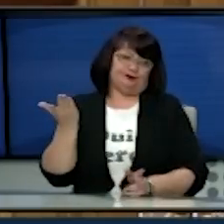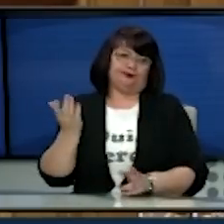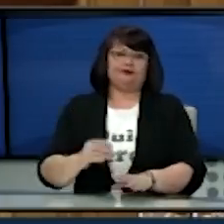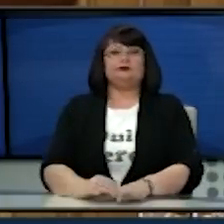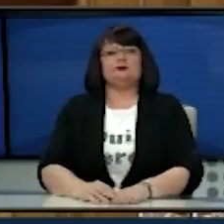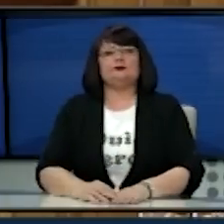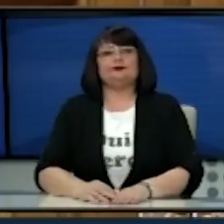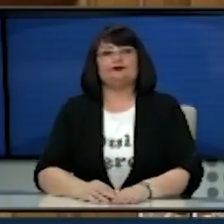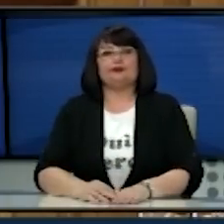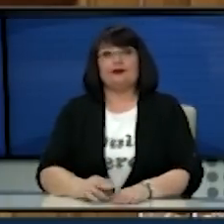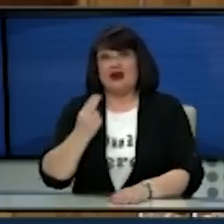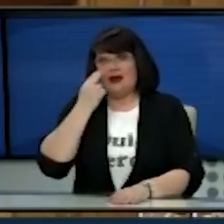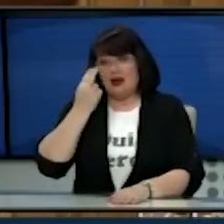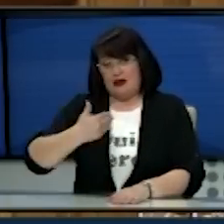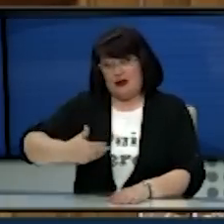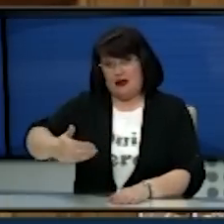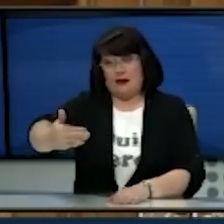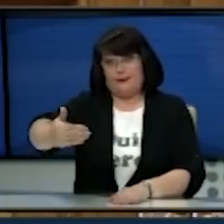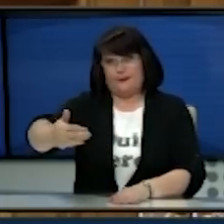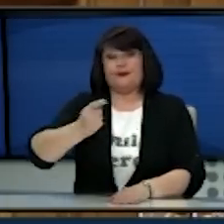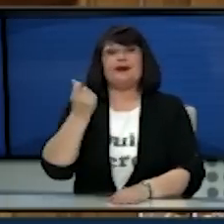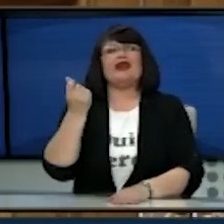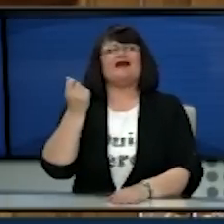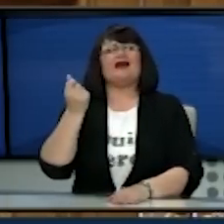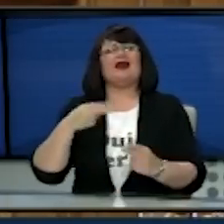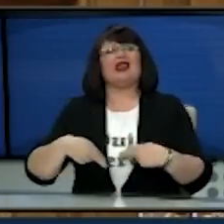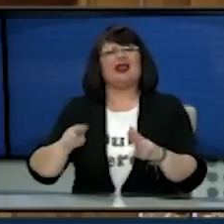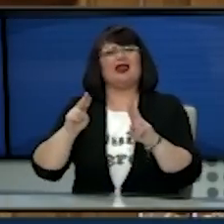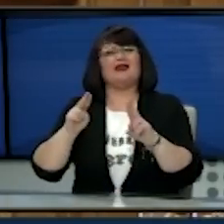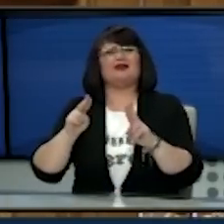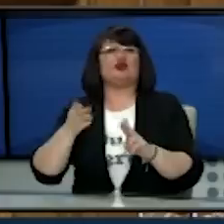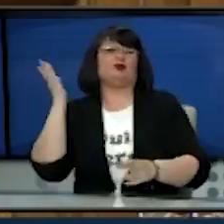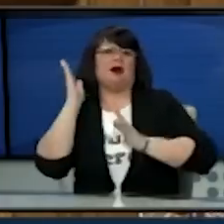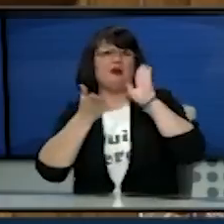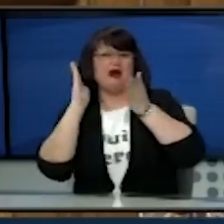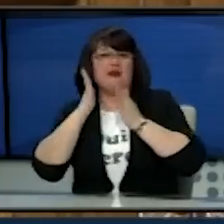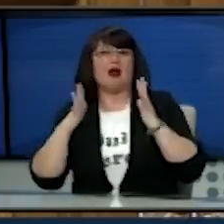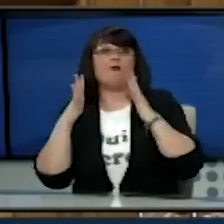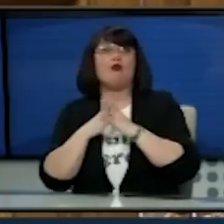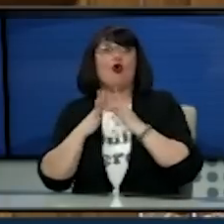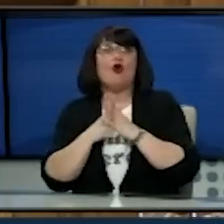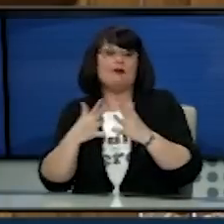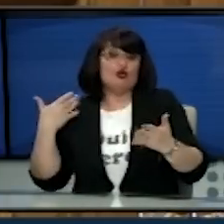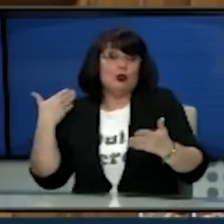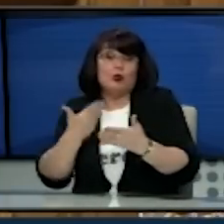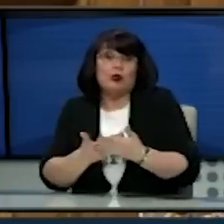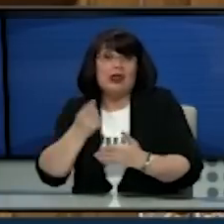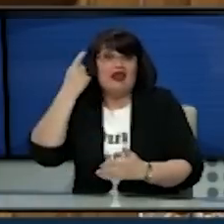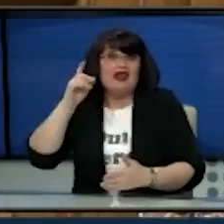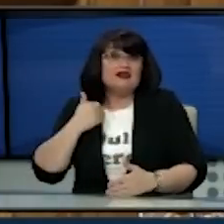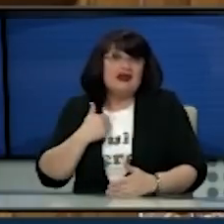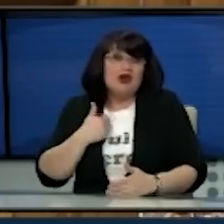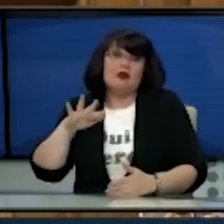Γιατί βλέπουν πως στην πορεία της οικονομίας επιδρούν σημαντικά οι κυρώσεις του πολέμου, που κανείς δεν ξέρει πότε θα τελειώσει και αν